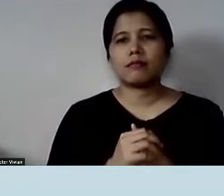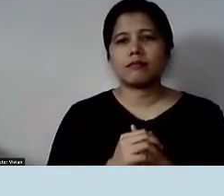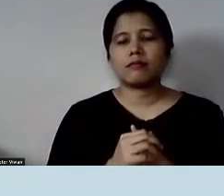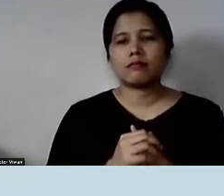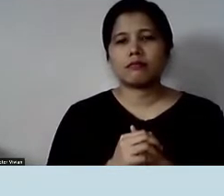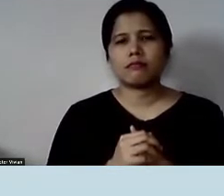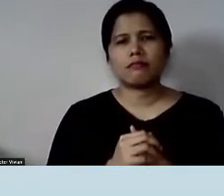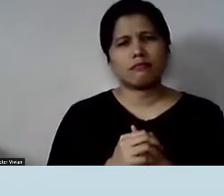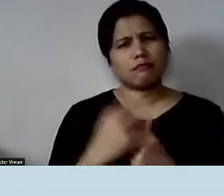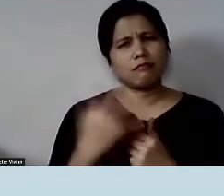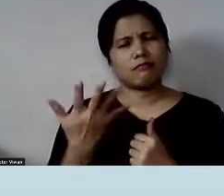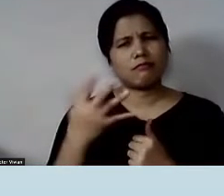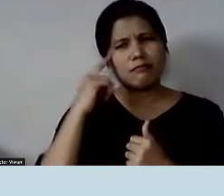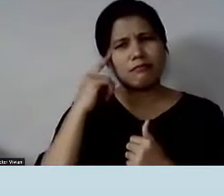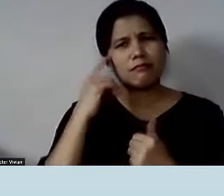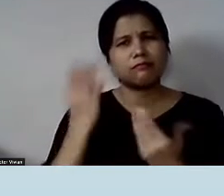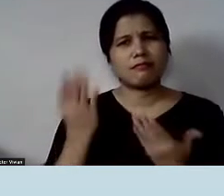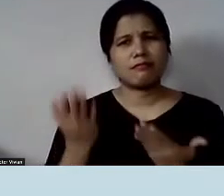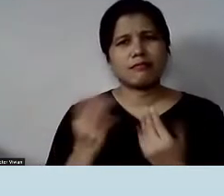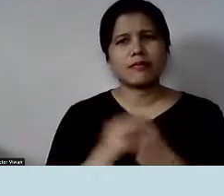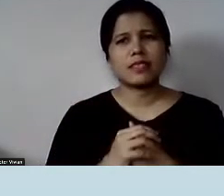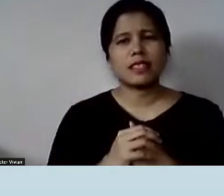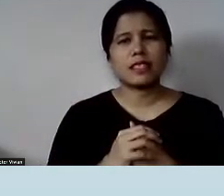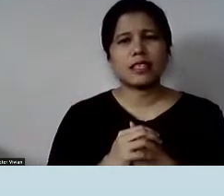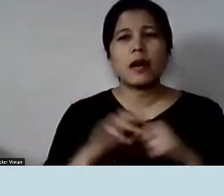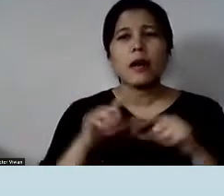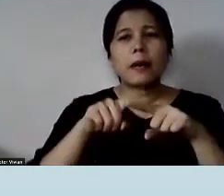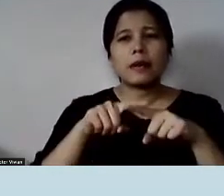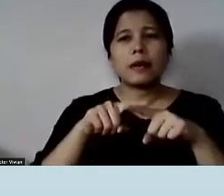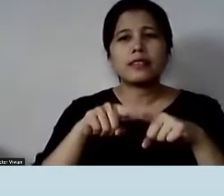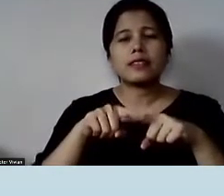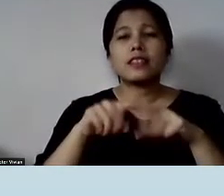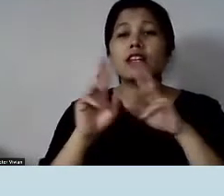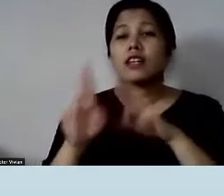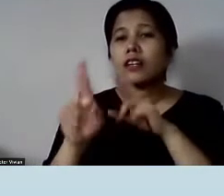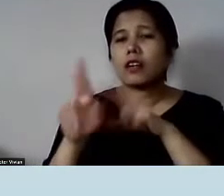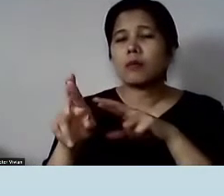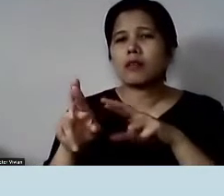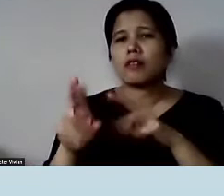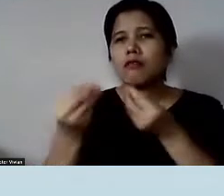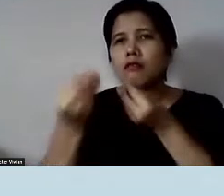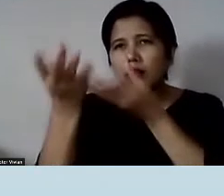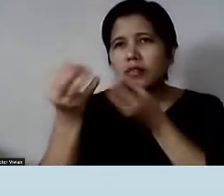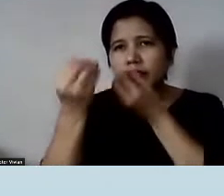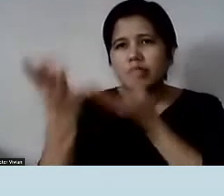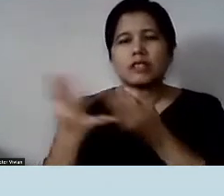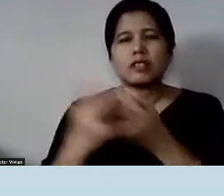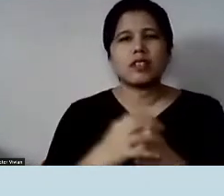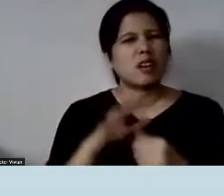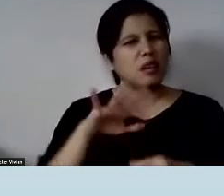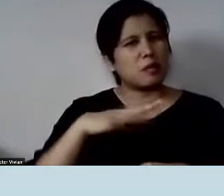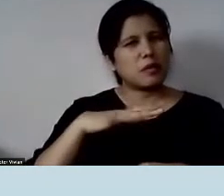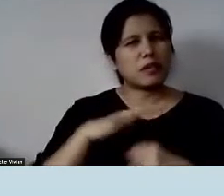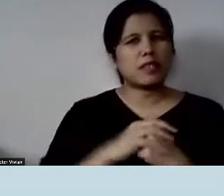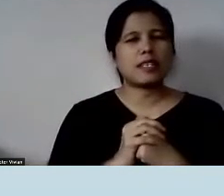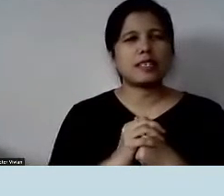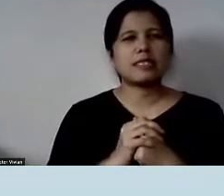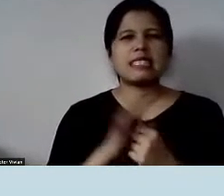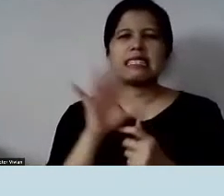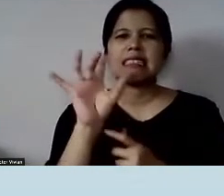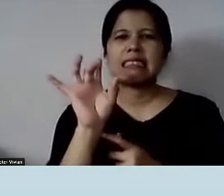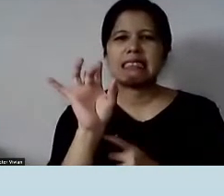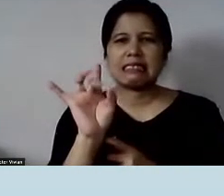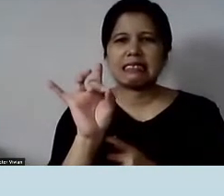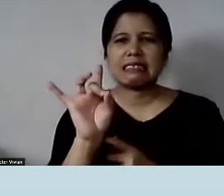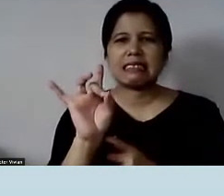palagay dito, kasi base doon sa mga nire-report sa amin, umaabot lang siya ng more or less 8%